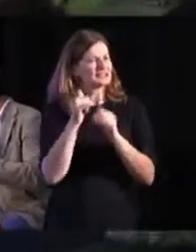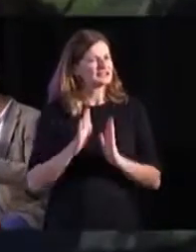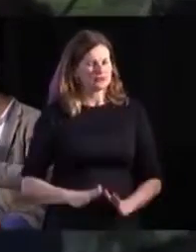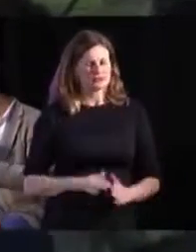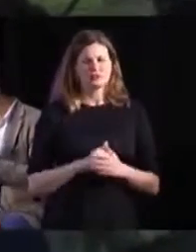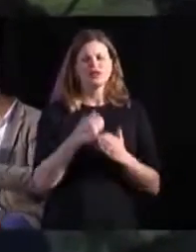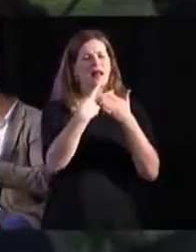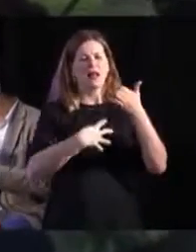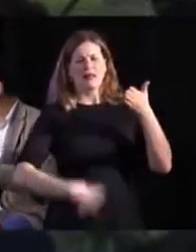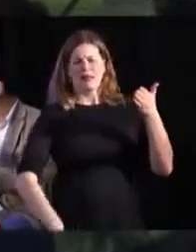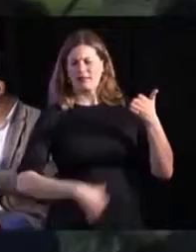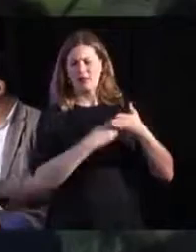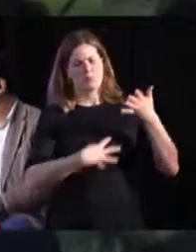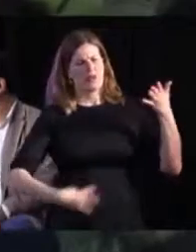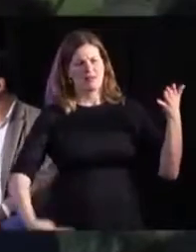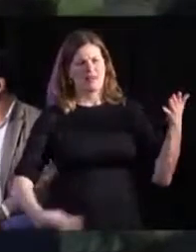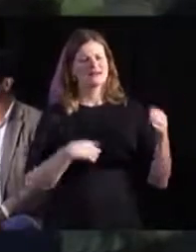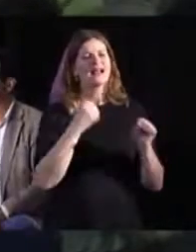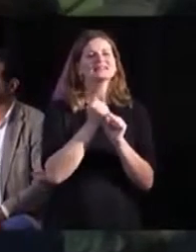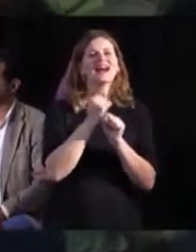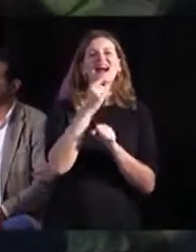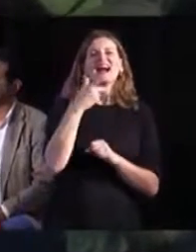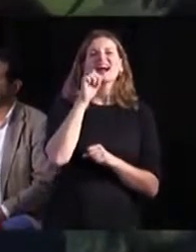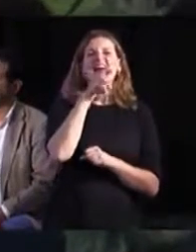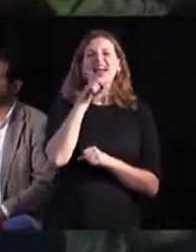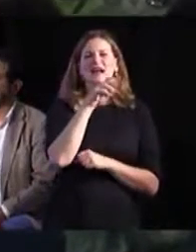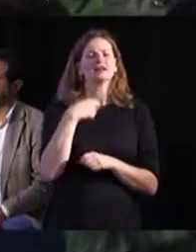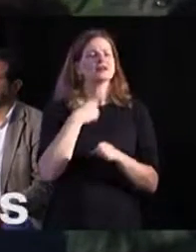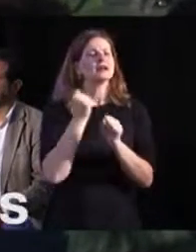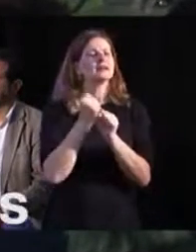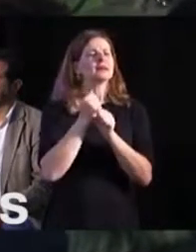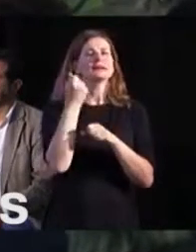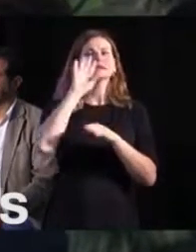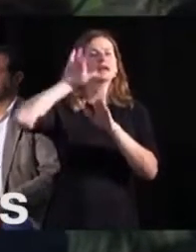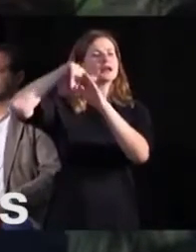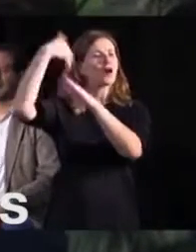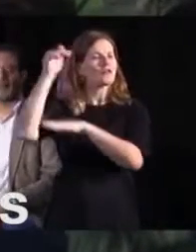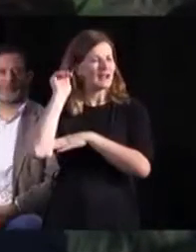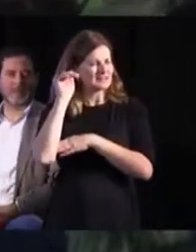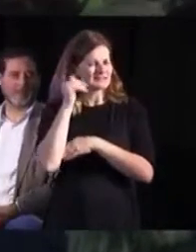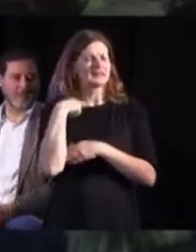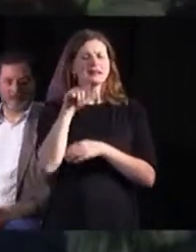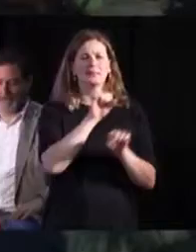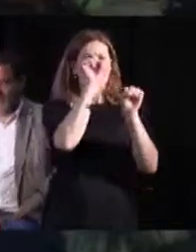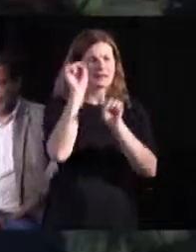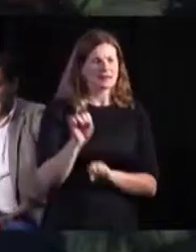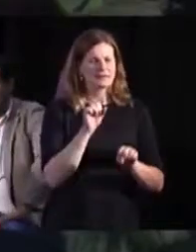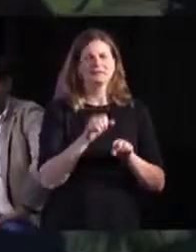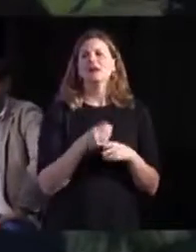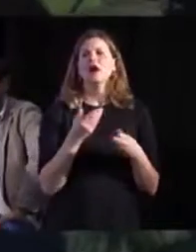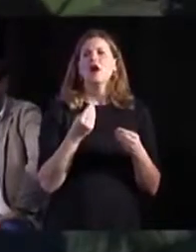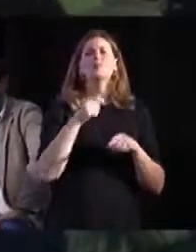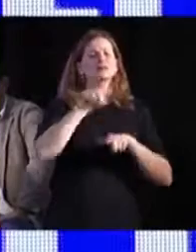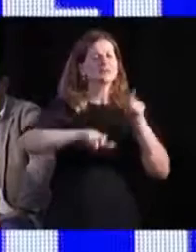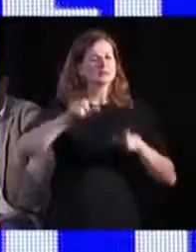La llista és molt llarga. La feina del Gerardo lluitant contra els paraïsos fiscals de l'Ajuntament, la feina de defensar els drets de les dones de la Laura Pérez, de tanta